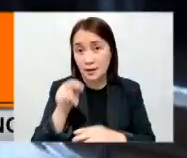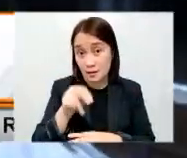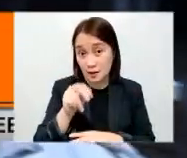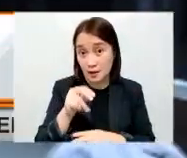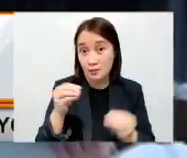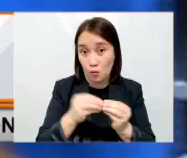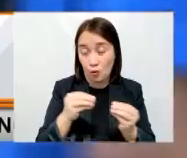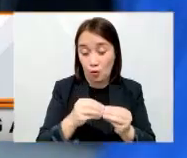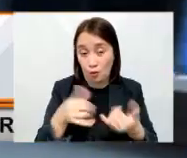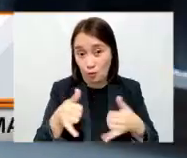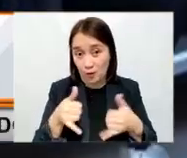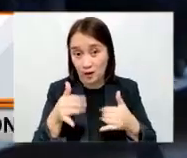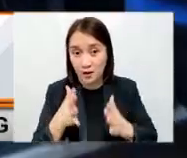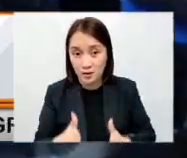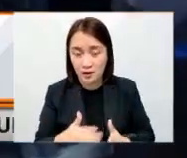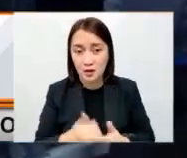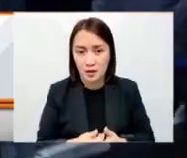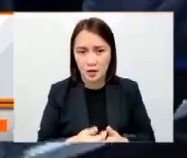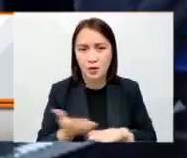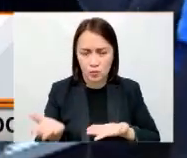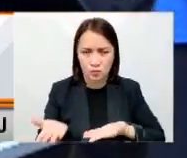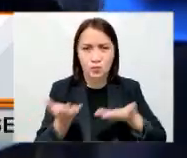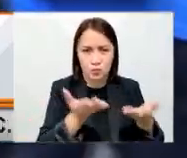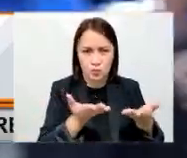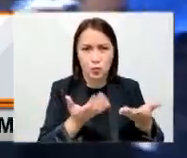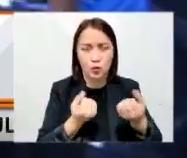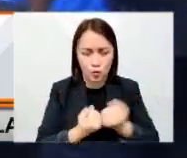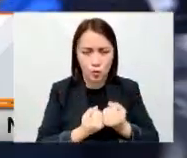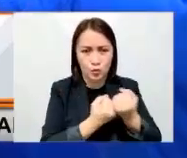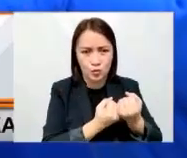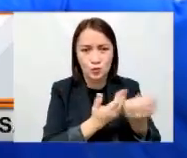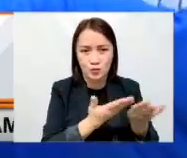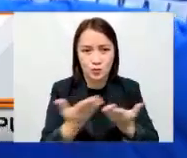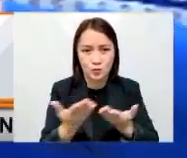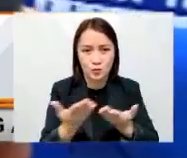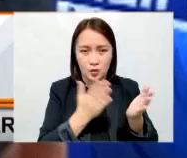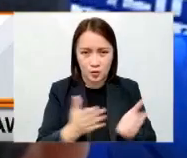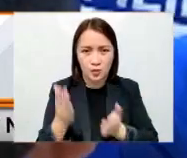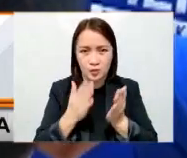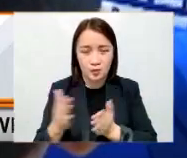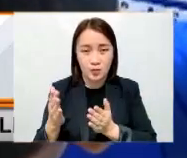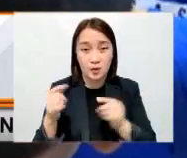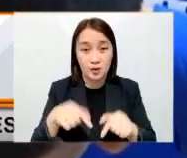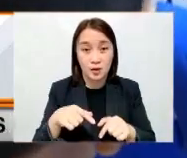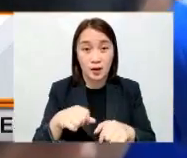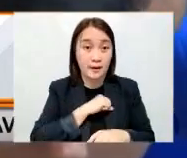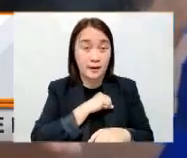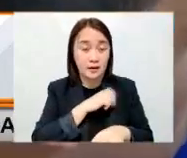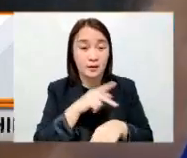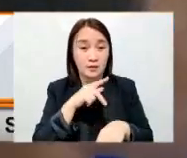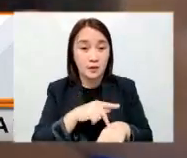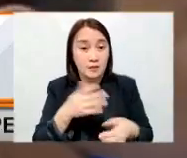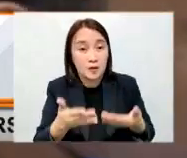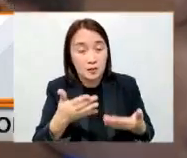Willie Marcial na buong-buo ang commitment ng Liga sa ongoing preparations ng Gilas Pilipinas. Natamaan kasi ng injuries ang ilan sa mga players